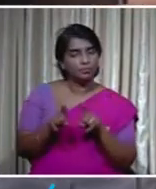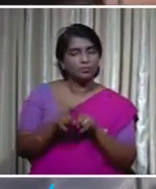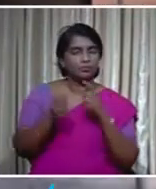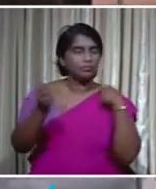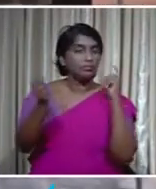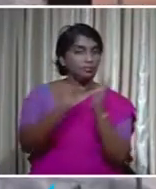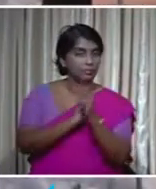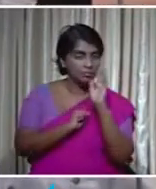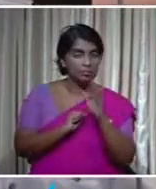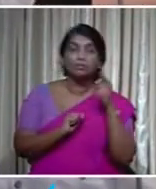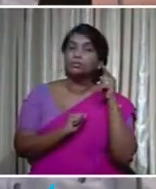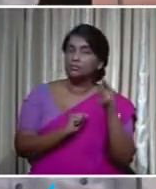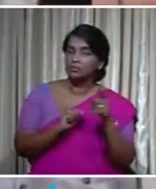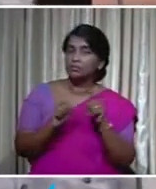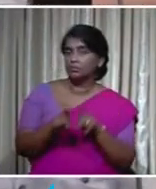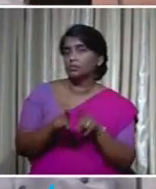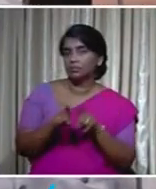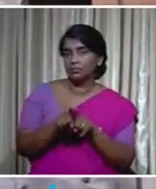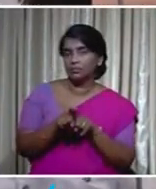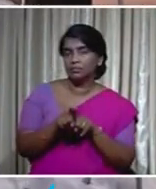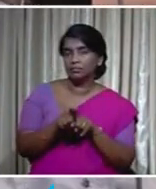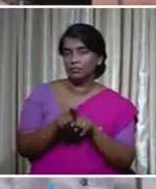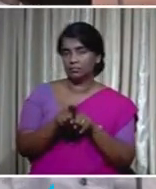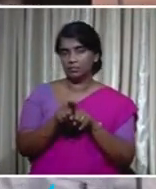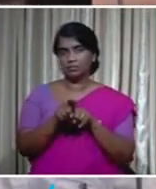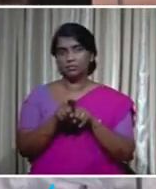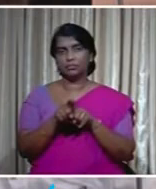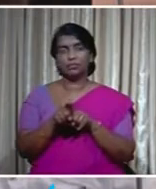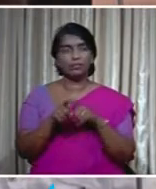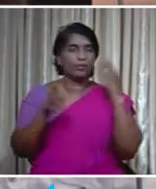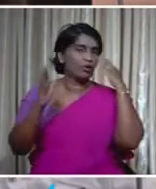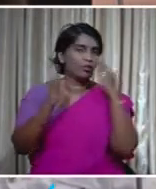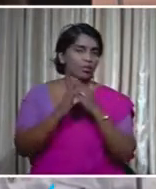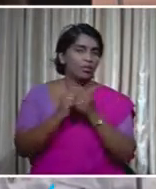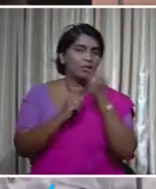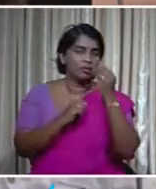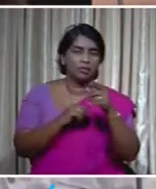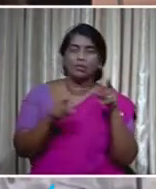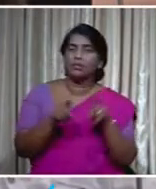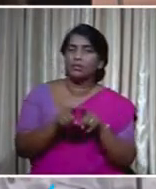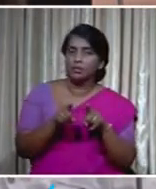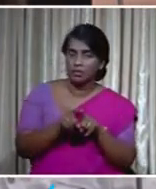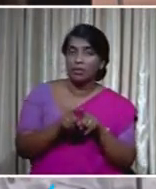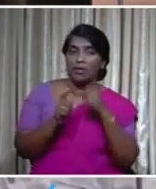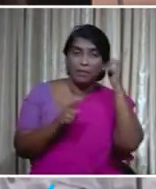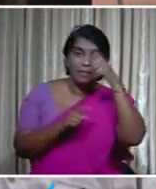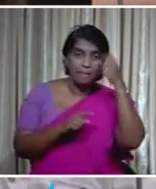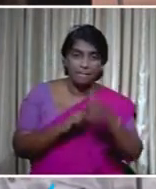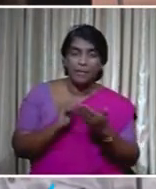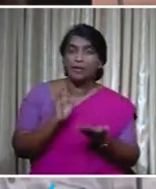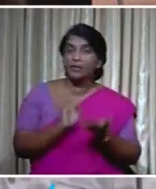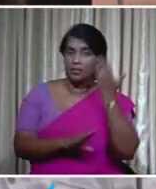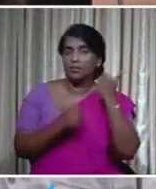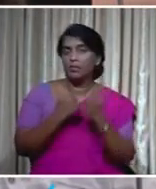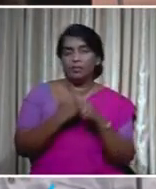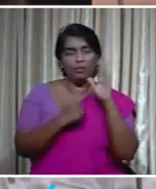அவருக்கான ஒரு ஊக்குவிப்பு இருக்க வேண்டும். சம்பளத்திலே மாற்றம் பெற வேண்டும். அட்லீஸ்ட் அவருக்கு ஒரு இன்கிரிமெண்டாவது அவருக்கு கொடுக்கப்பட வேண்டும். அப்பொழுதுதான் இந்த ஆசிரியர் பணி